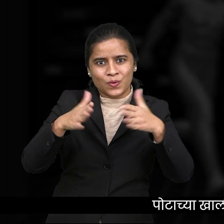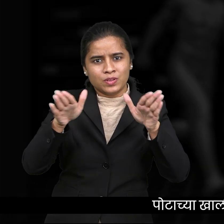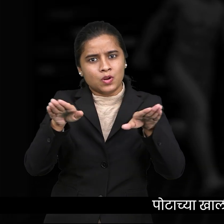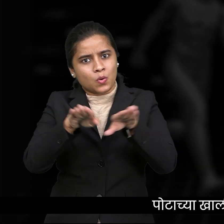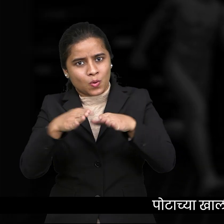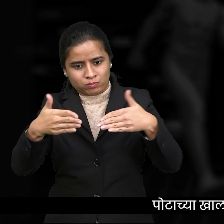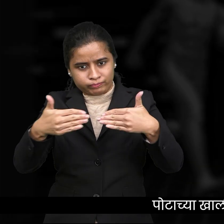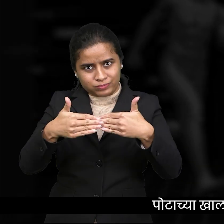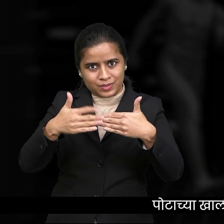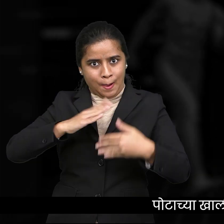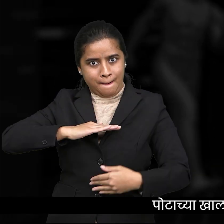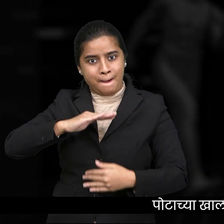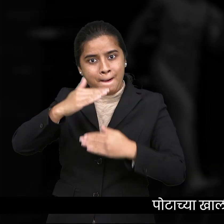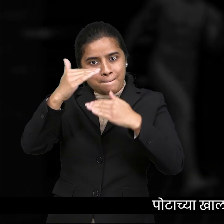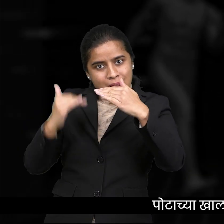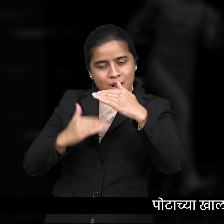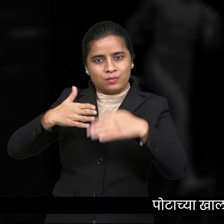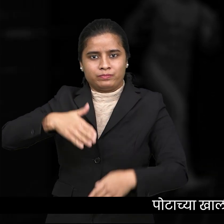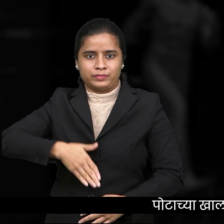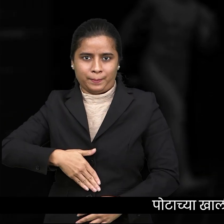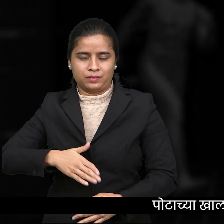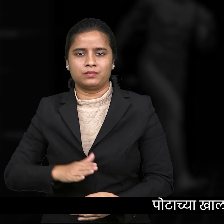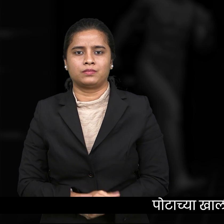खाली वेढून एक रचना बनवते.